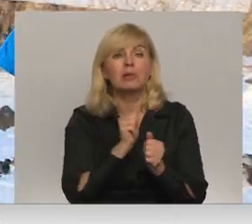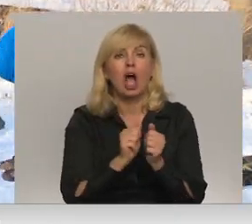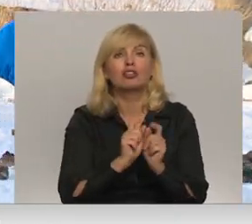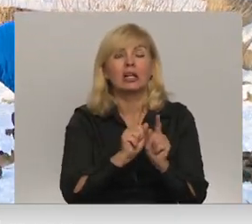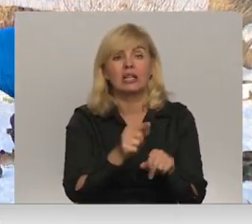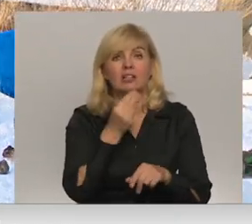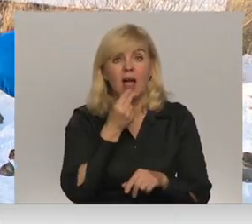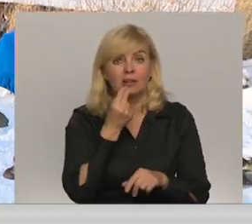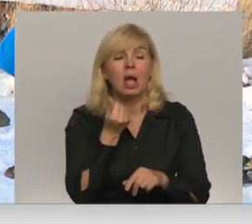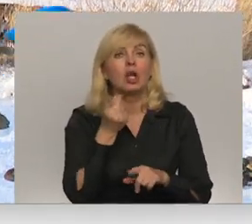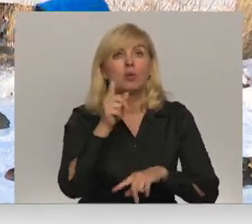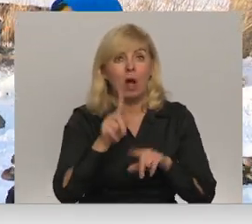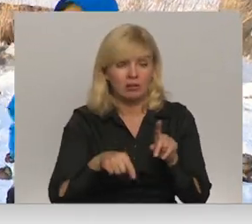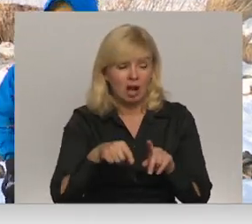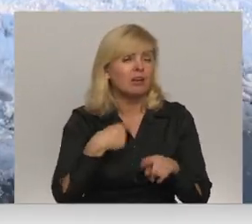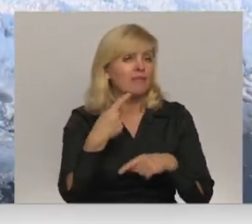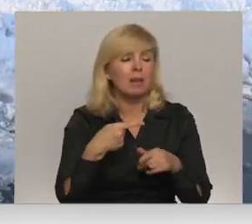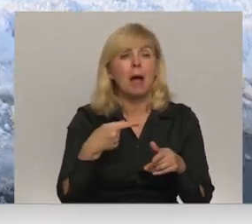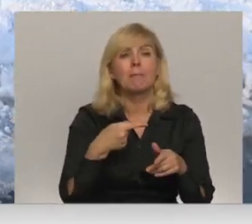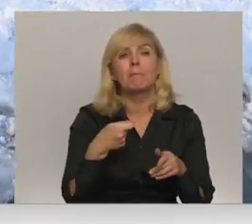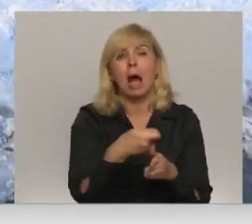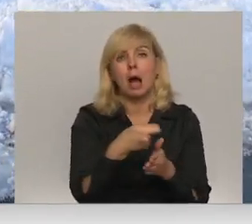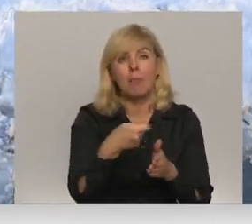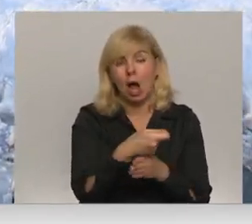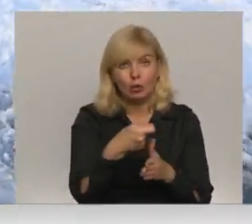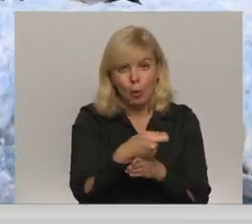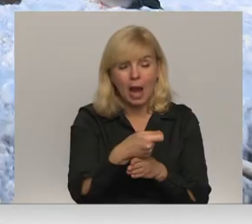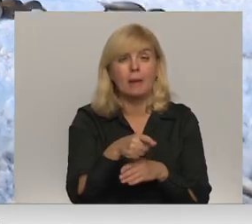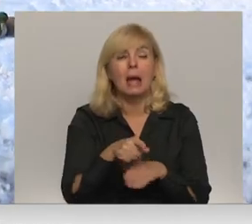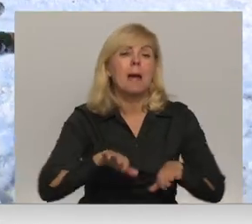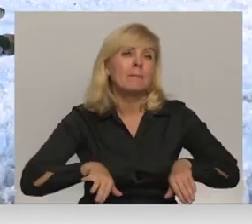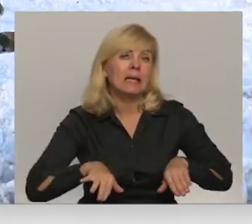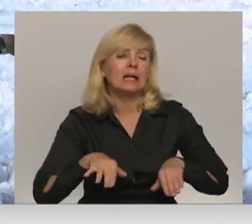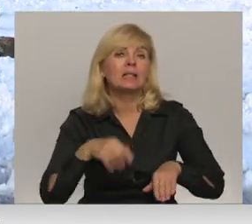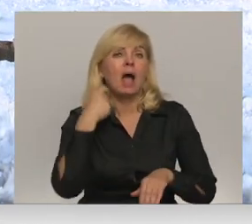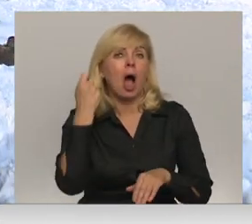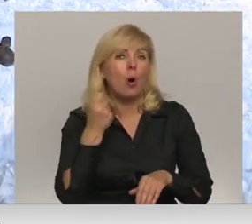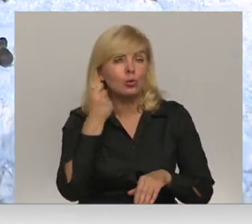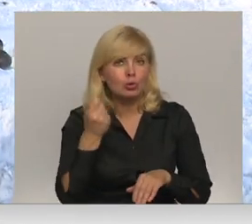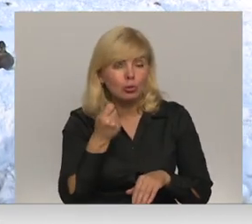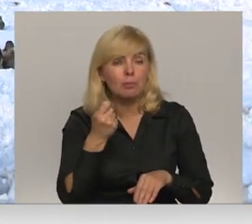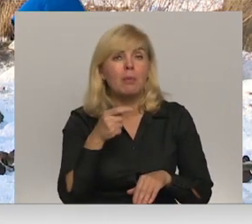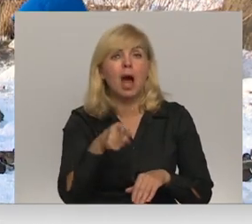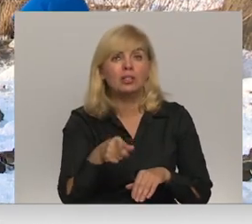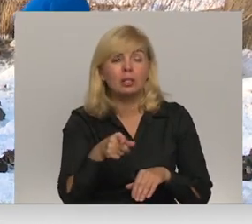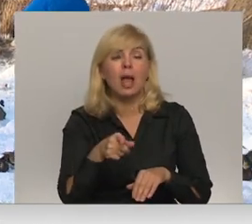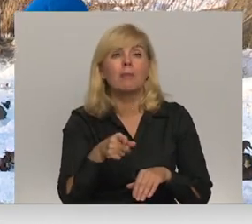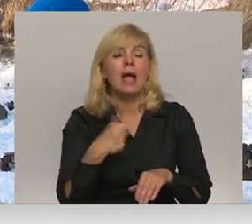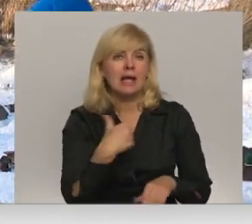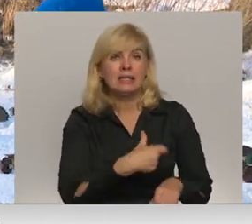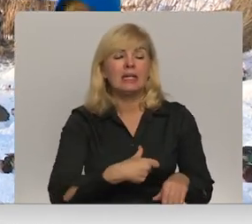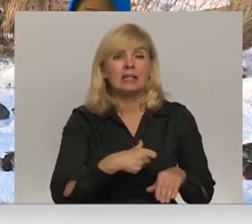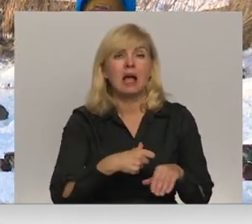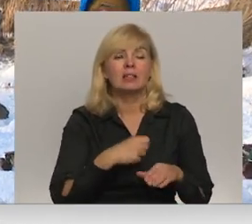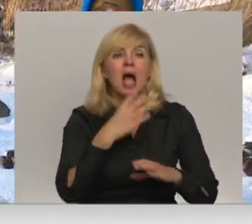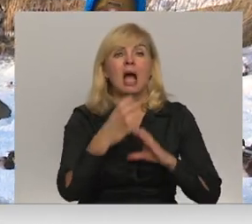ļoti reti, bet jā, mēs pabarojam pīlītes ar auzu pārslām, ar sagrieztiem burtāņiem un ķīnas kāpos sagriezt. Tā